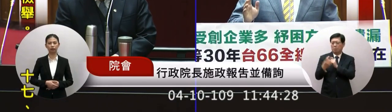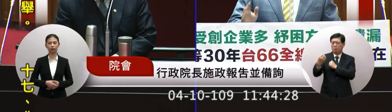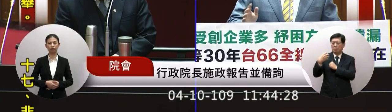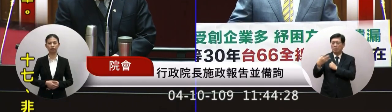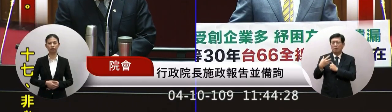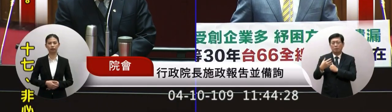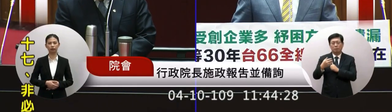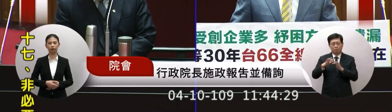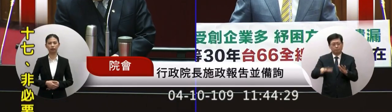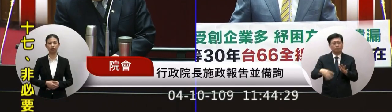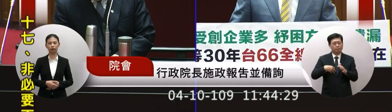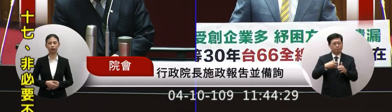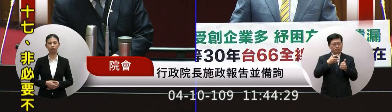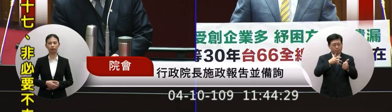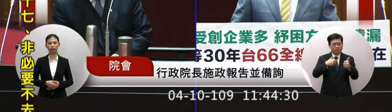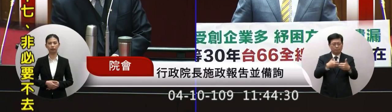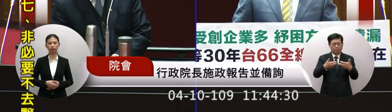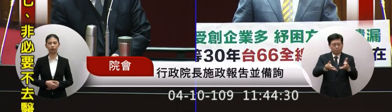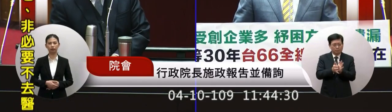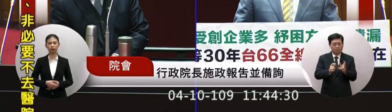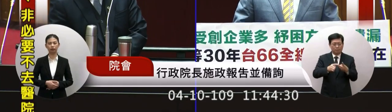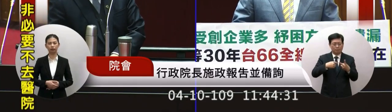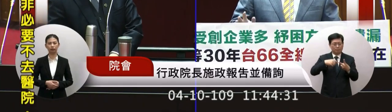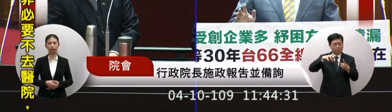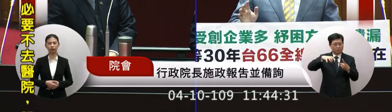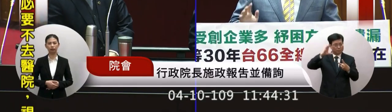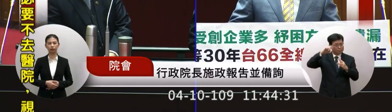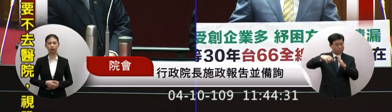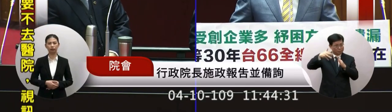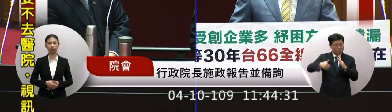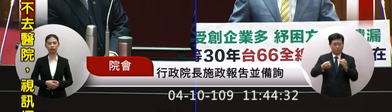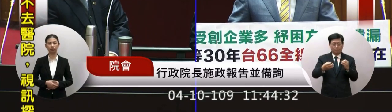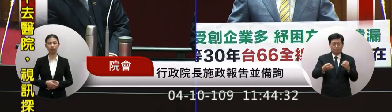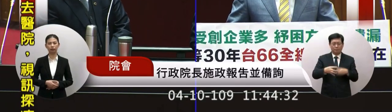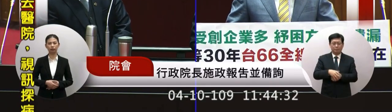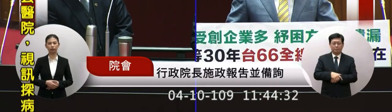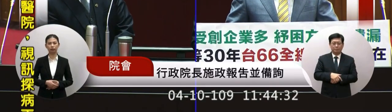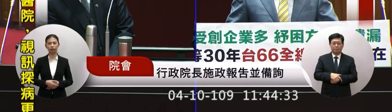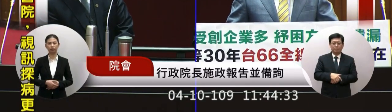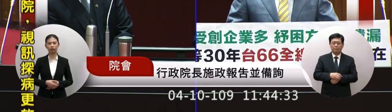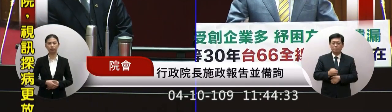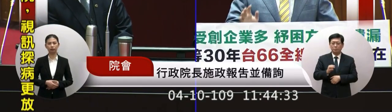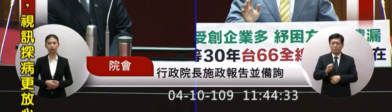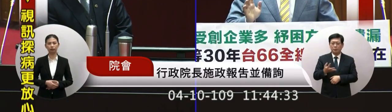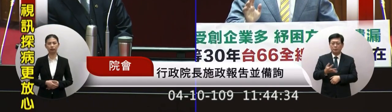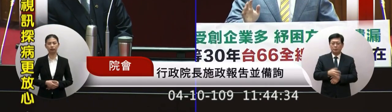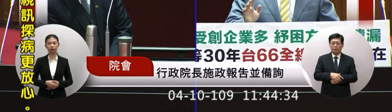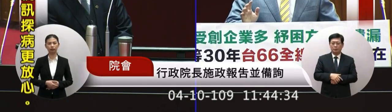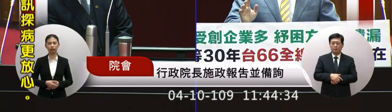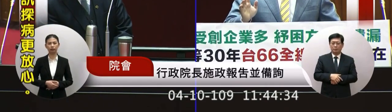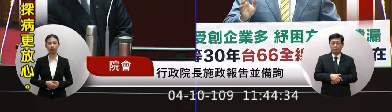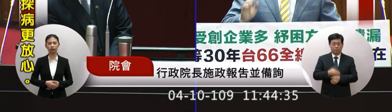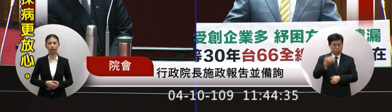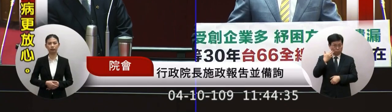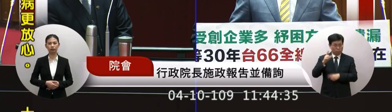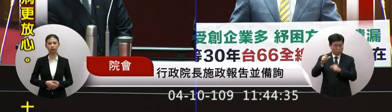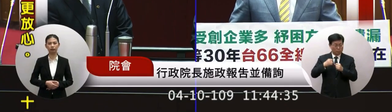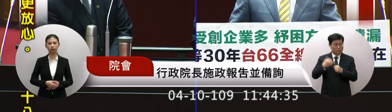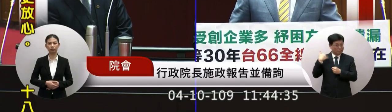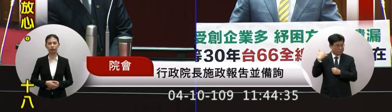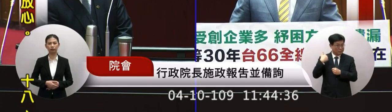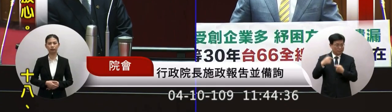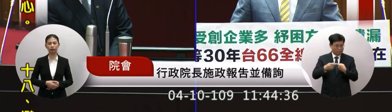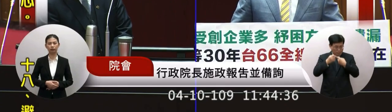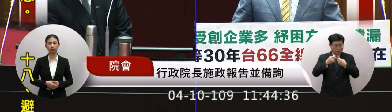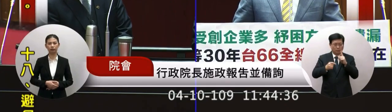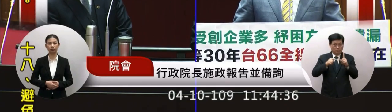边要先来跟我们交通部还有院长哈来讨论一下哈，因为呢，我们依照这个1.0版的这个